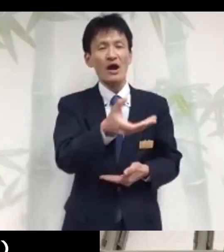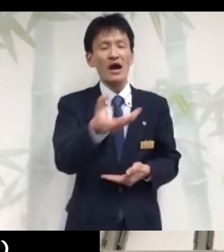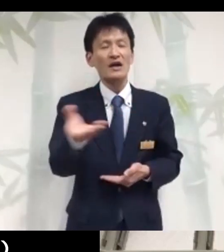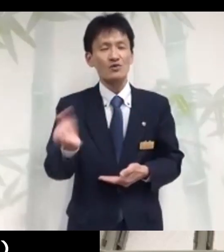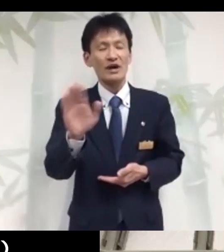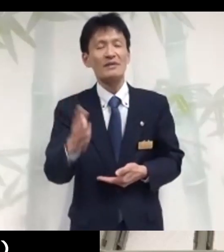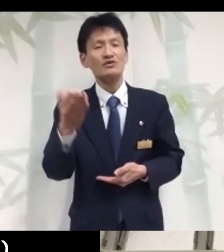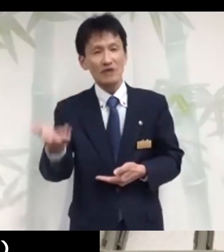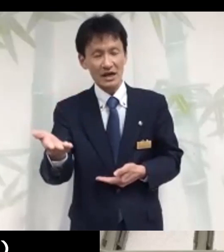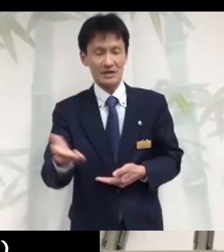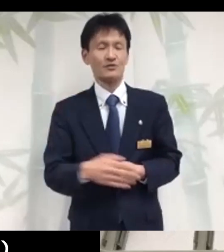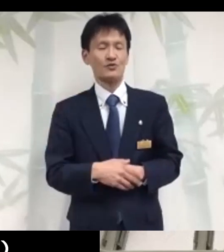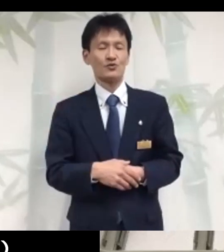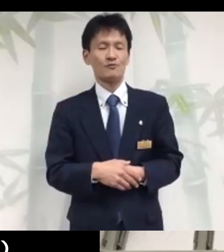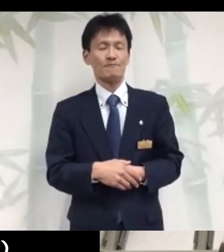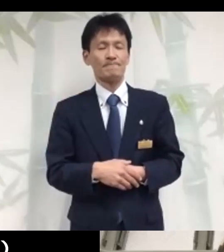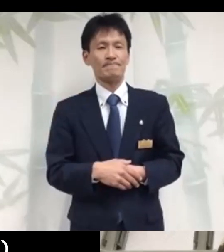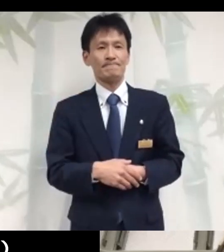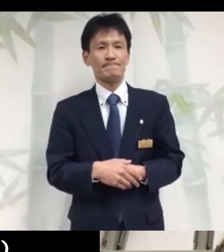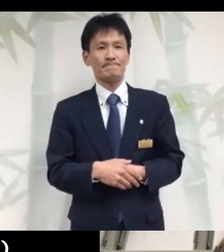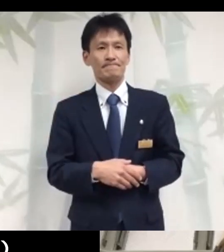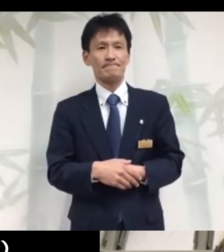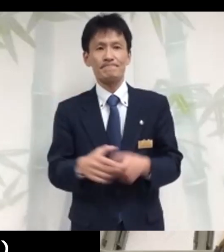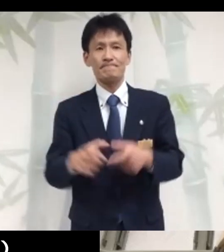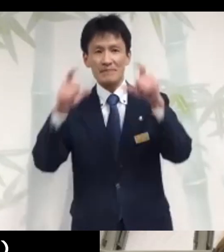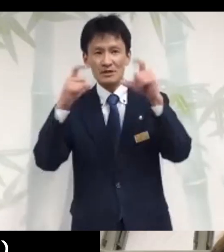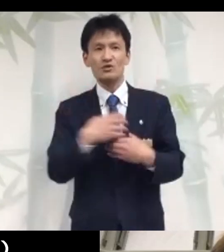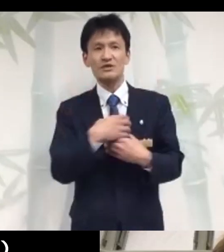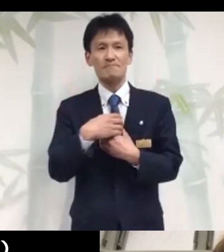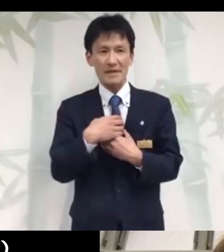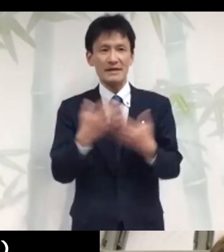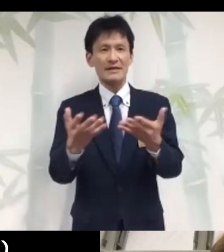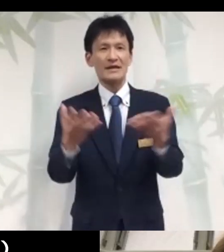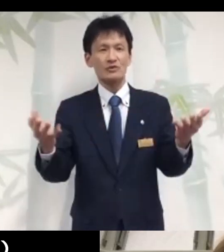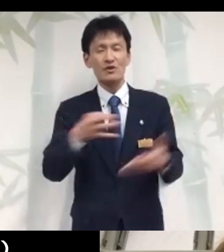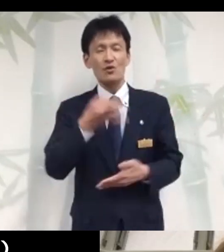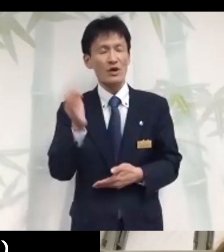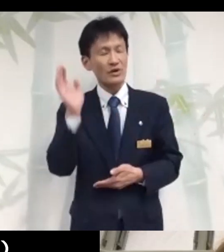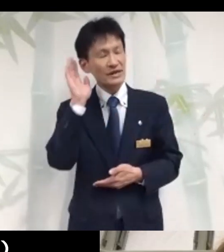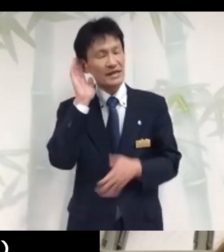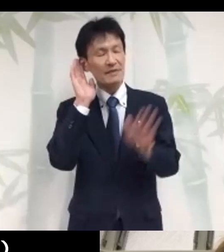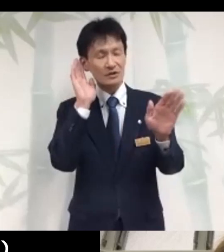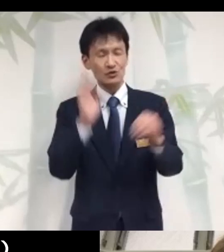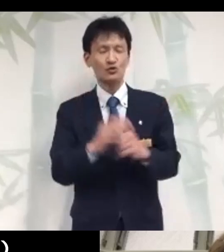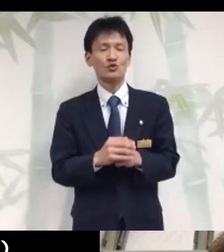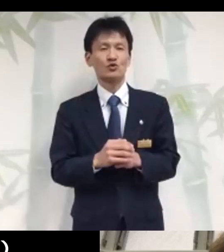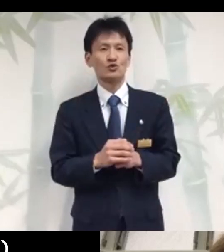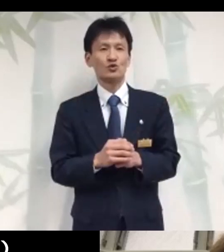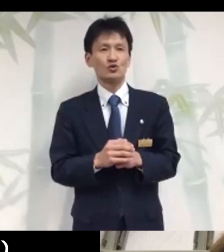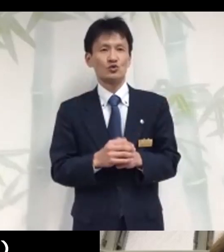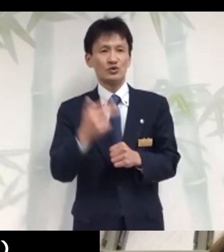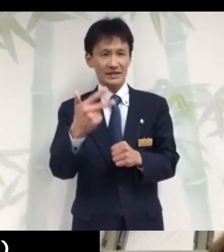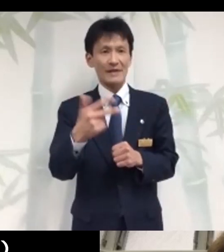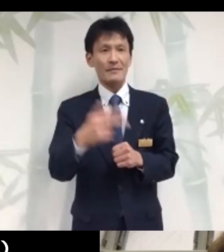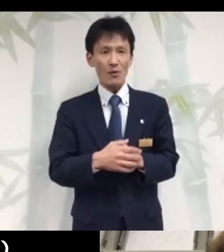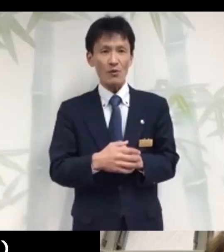ております。いかがですか？ はい、マスクのご心配もたくさんの声をいただいてきております。市でもですね、一